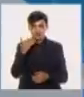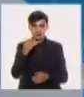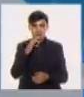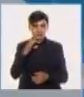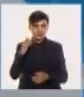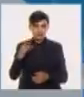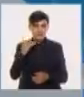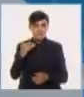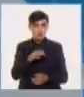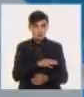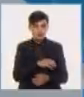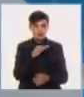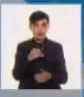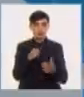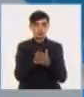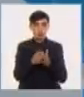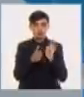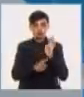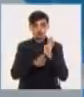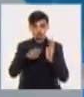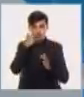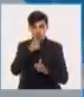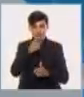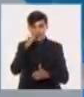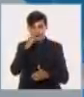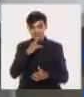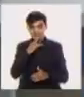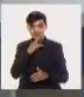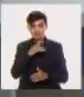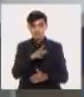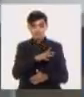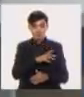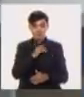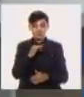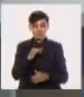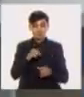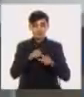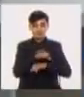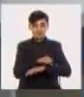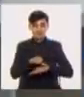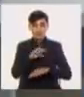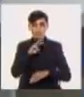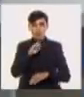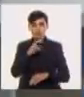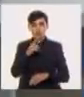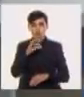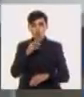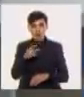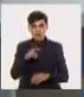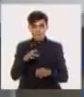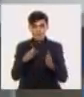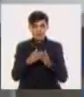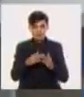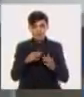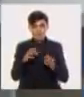Советской Республики. До середины 60-х годов Казахстан имел границу с Монголией. Монголией